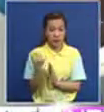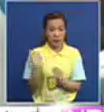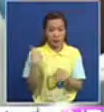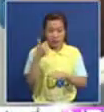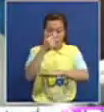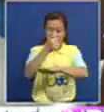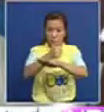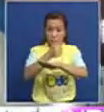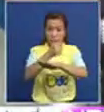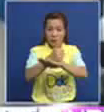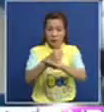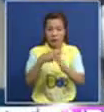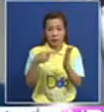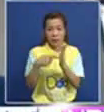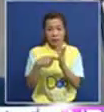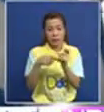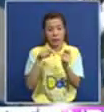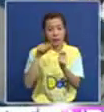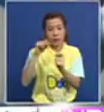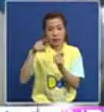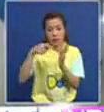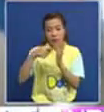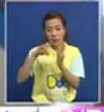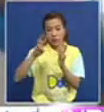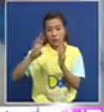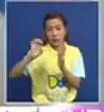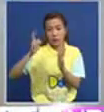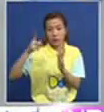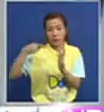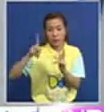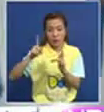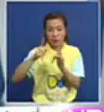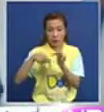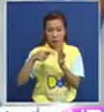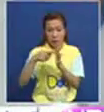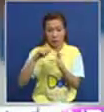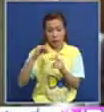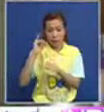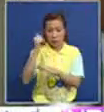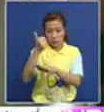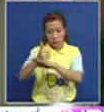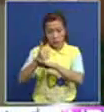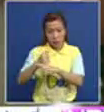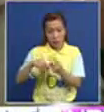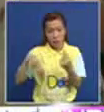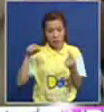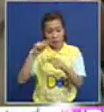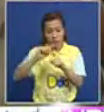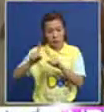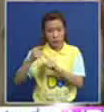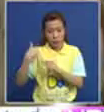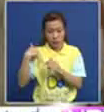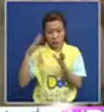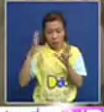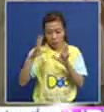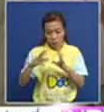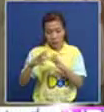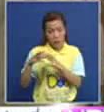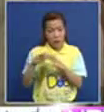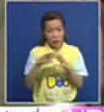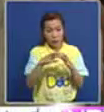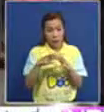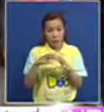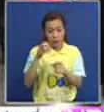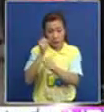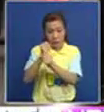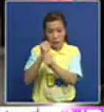ำเภอเวียงป่าเป้าพร้อมสำนักงานป้องกันและบรรเทาสาธารณภัยจังหวัดเชียงรายและตัวแทนภาคเอกชนหน่วยงานที่เกี่ยว